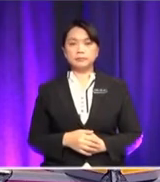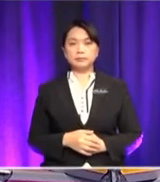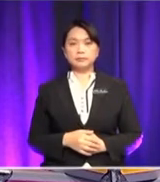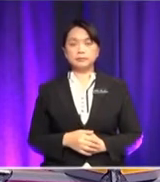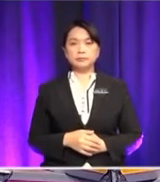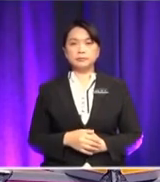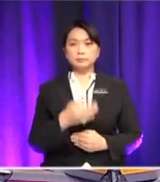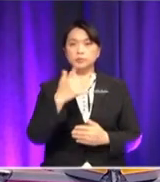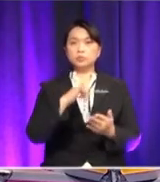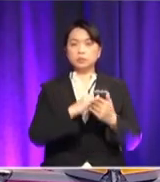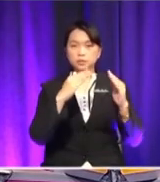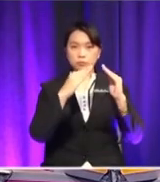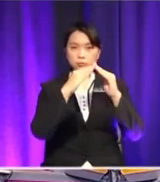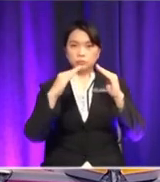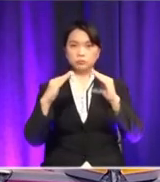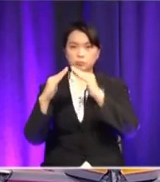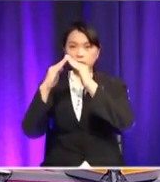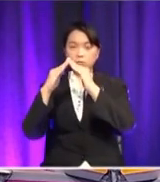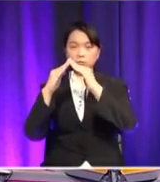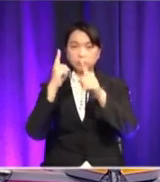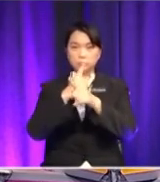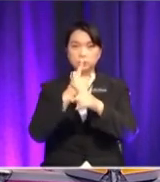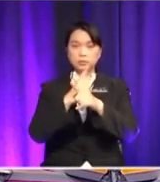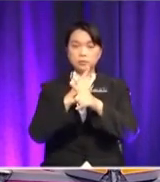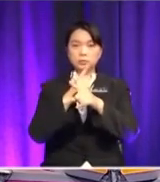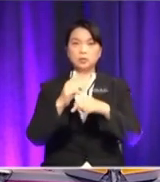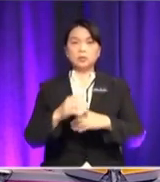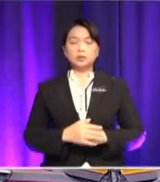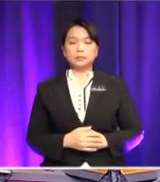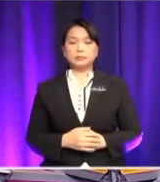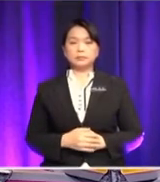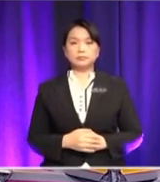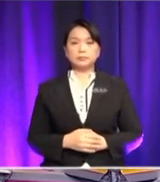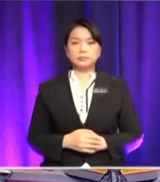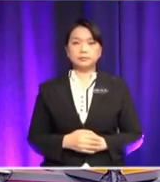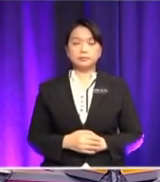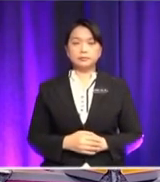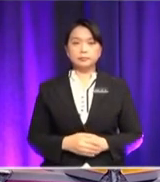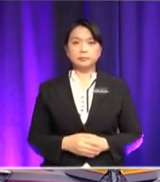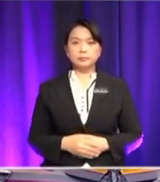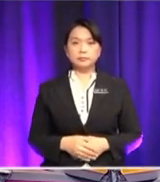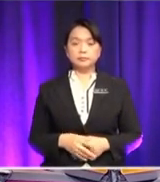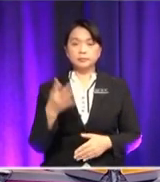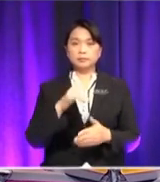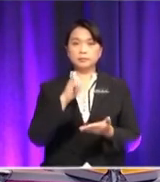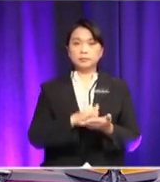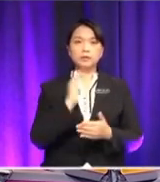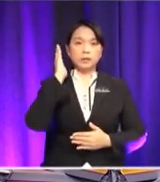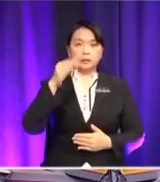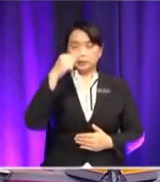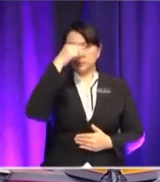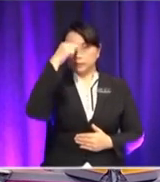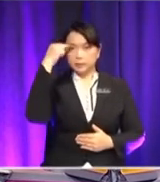ada empat bucu tuh kita lengkap kain Ya seperti ini bulan kita akan hitam kan